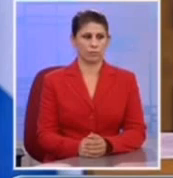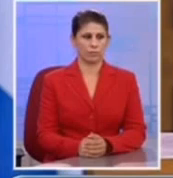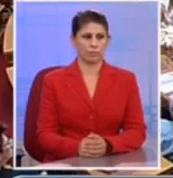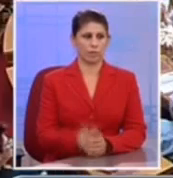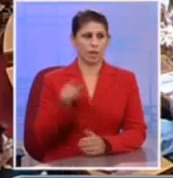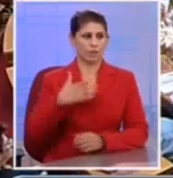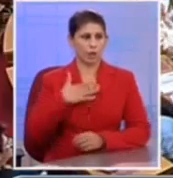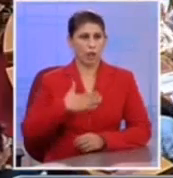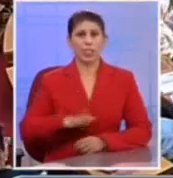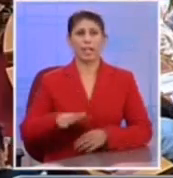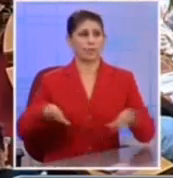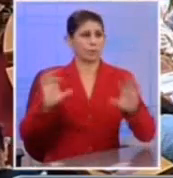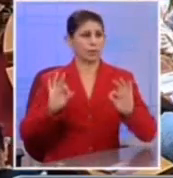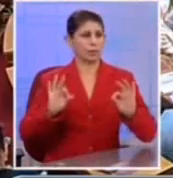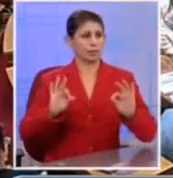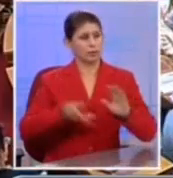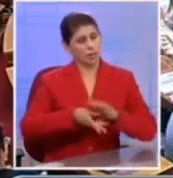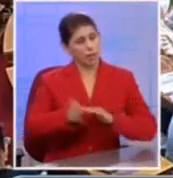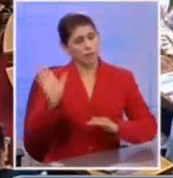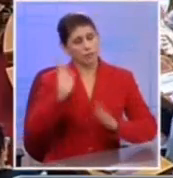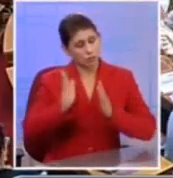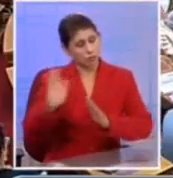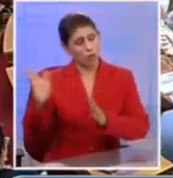αρχή άντε στο καλό να μπερδεύω δευτερόλεπτα τελική άποψη